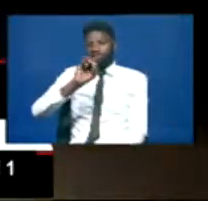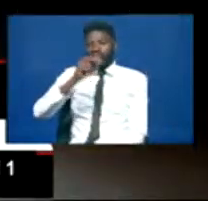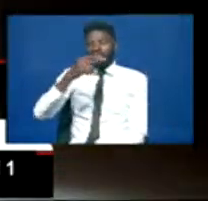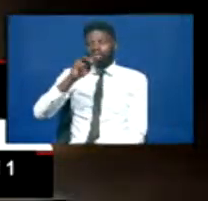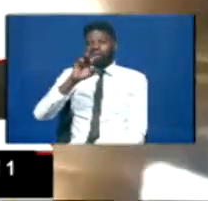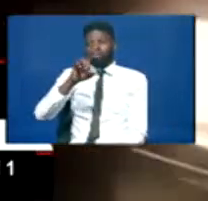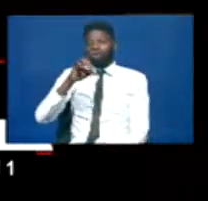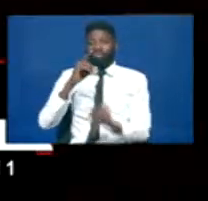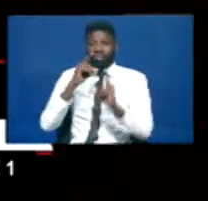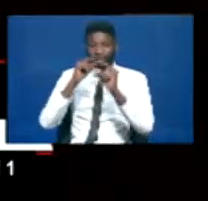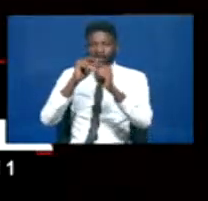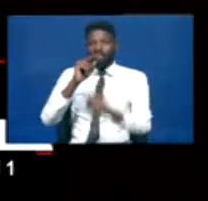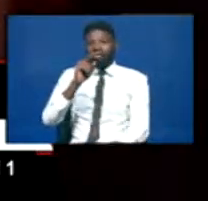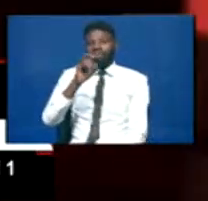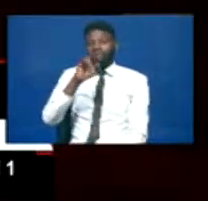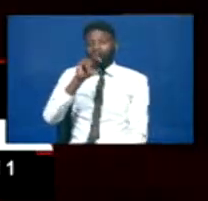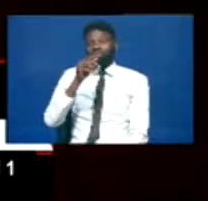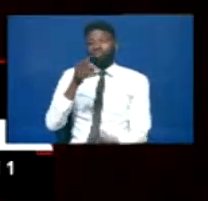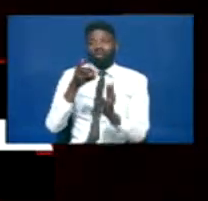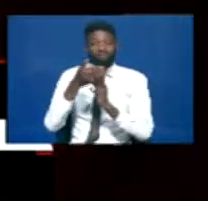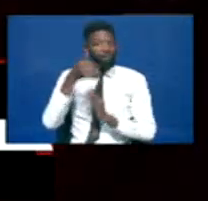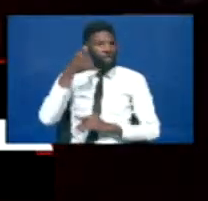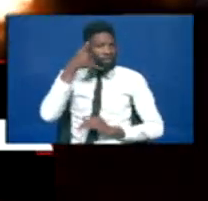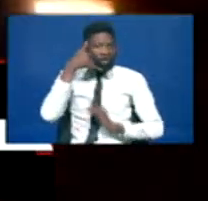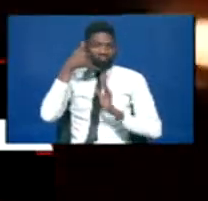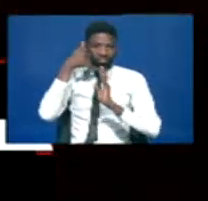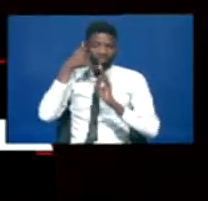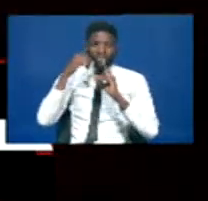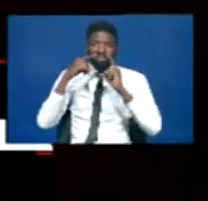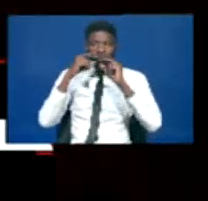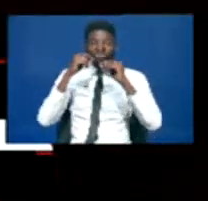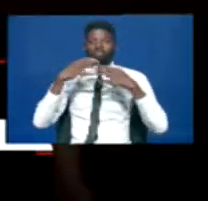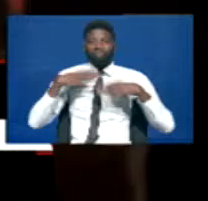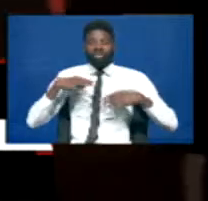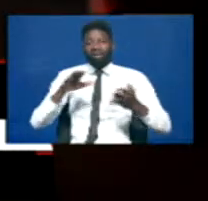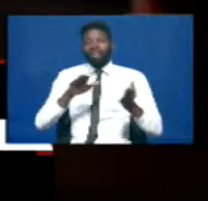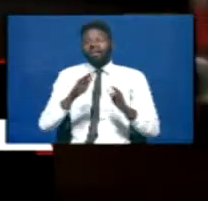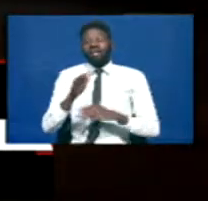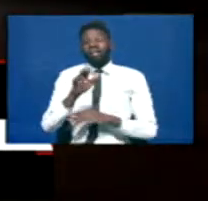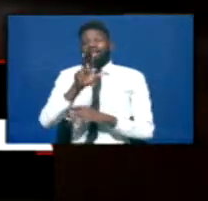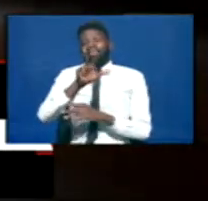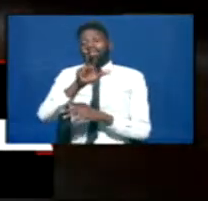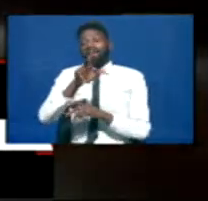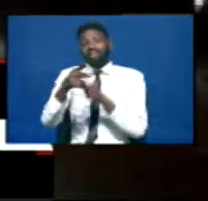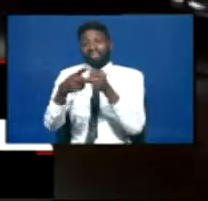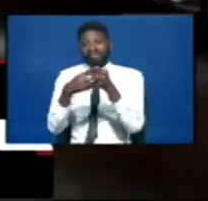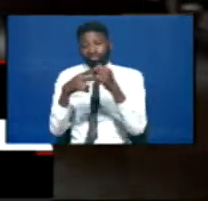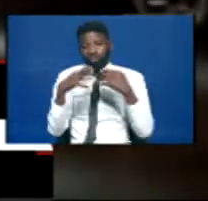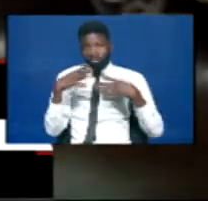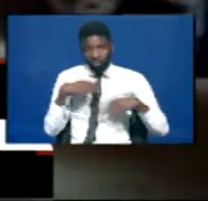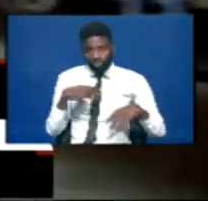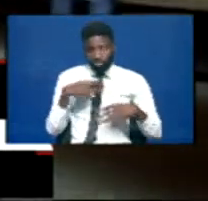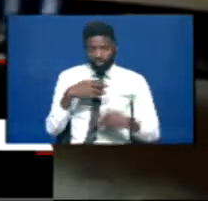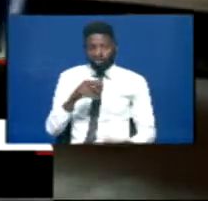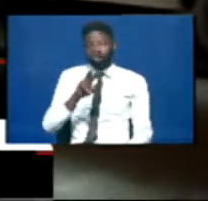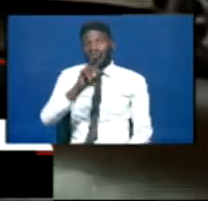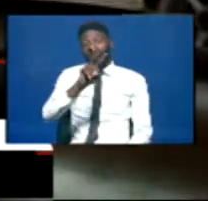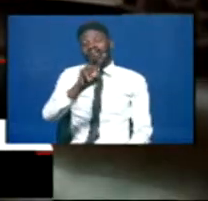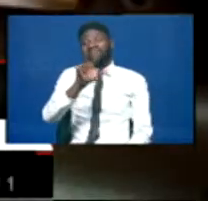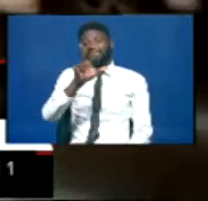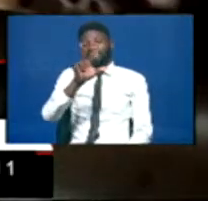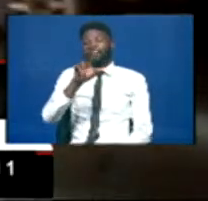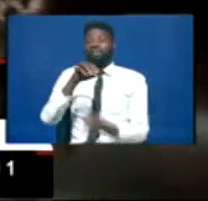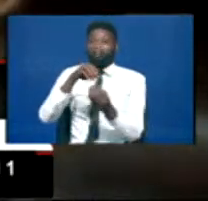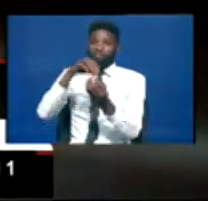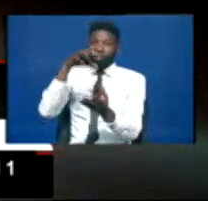kwamba idadi ya watu walioaga dunia ilifikia 37 baada ya watu 23 zaidi kuaga dunia kutokana na